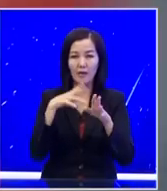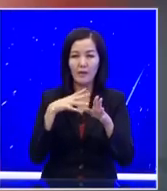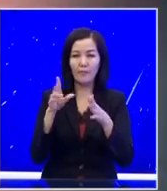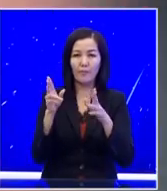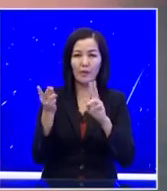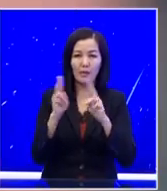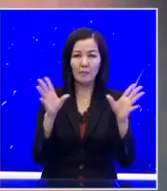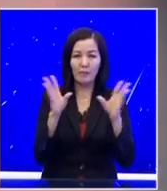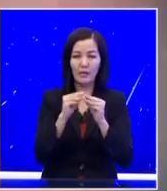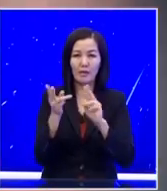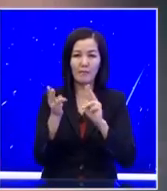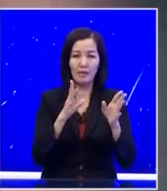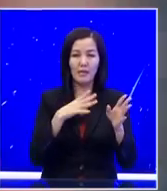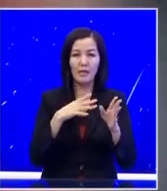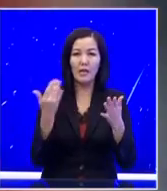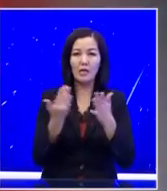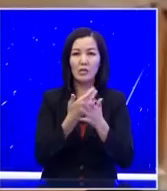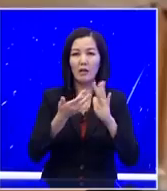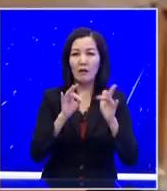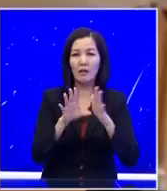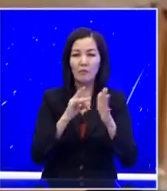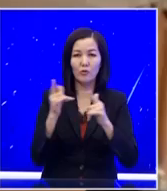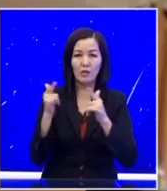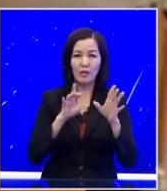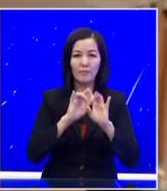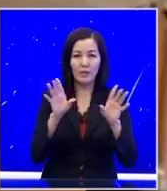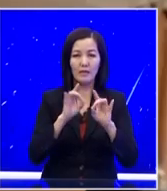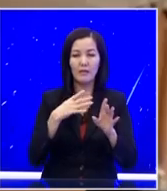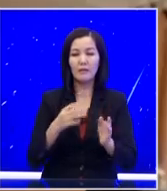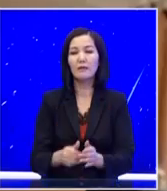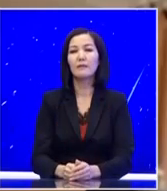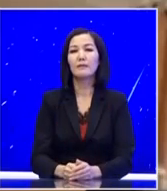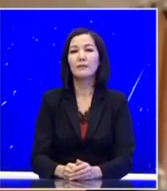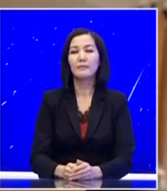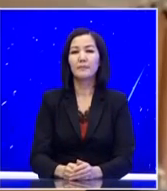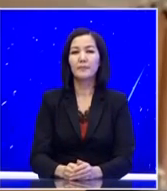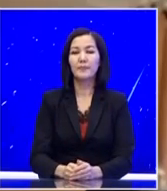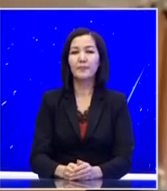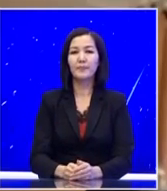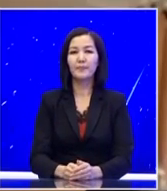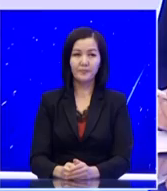тіпті бірге билейді. Топтаманы ғаламтор ақпараттарымен дайындаған Меруерт Қыдырбайқызы, Жетісу телеарнасы.